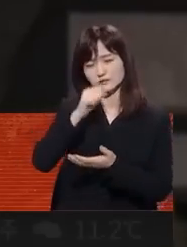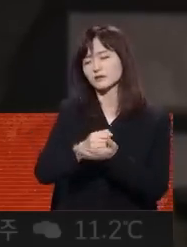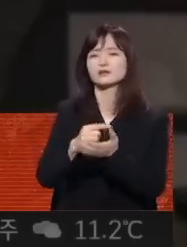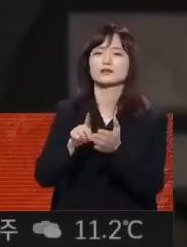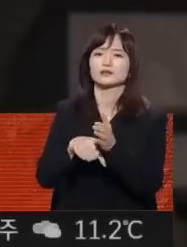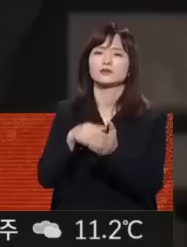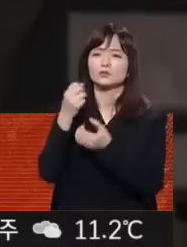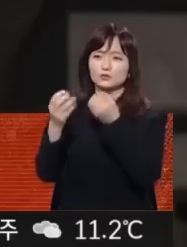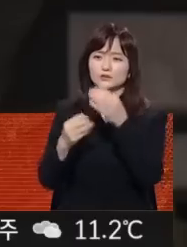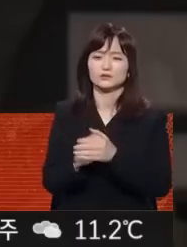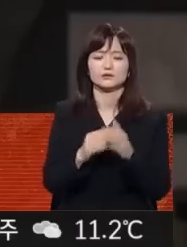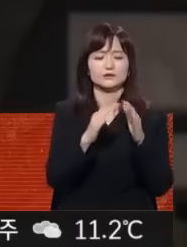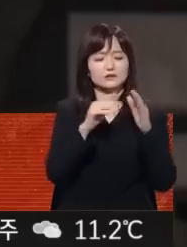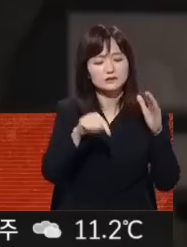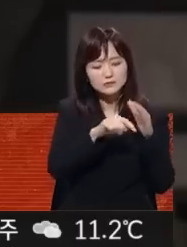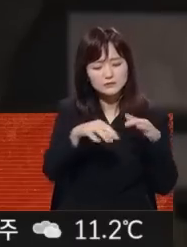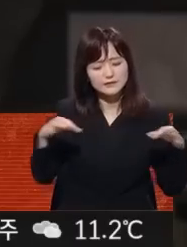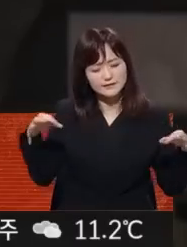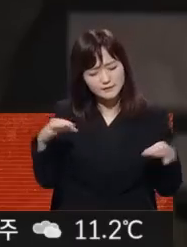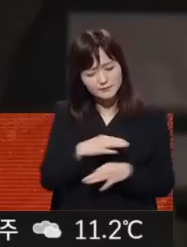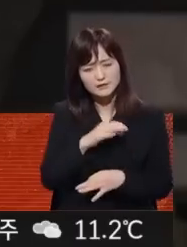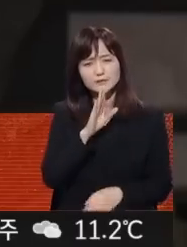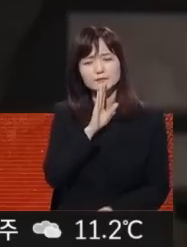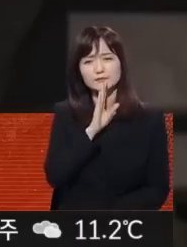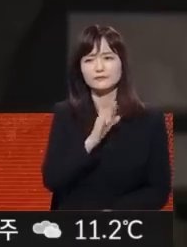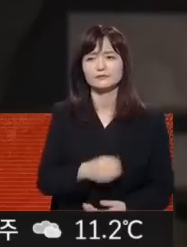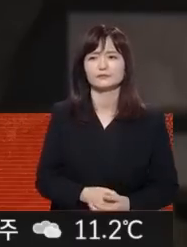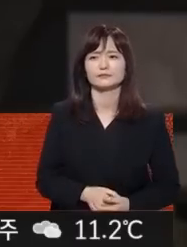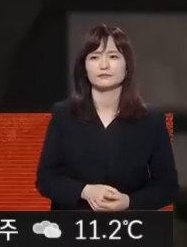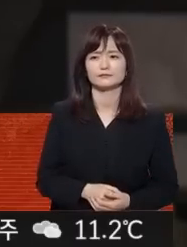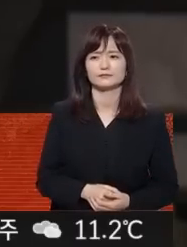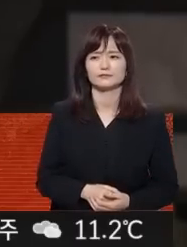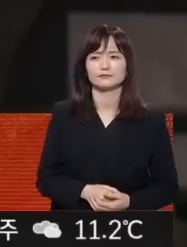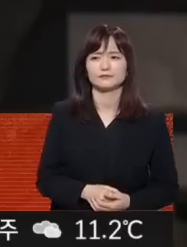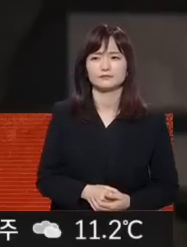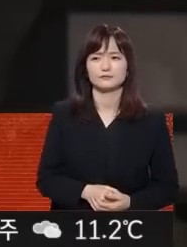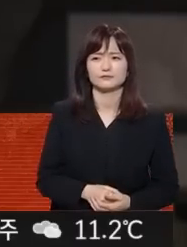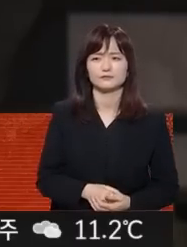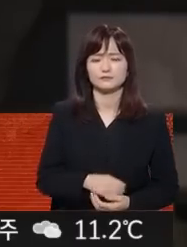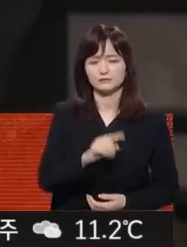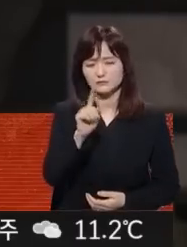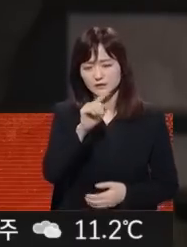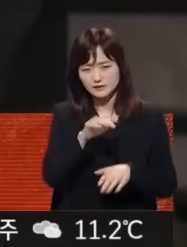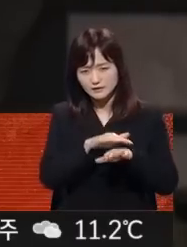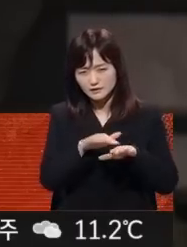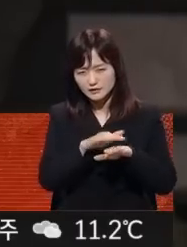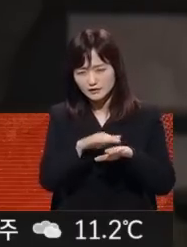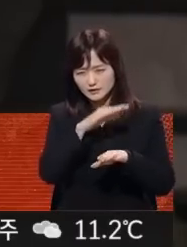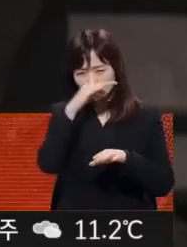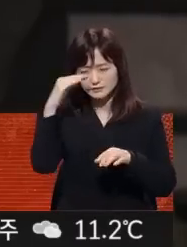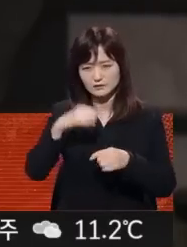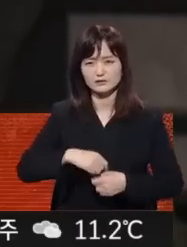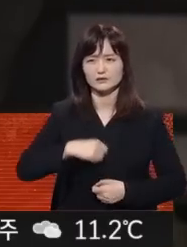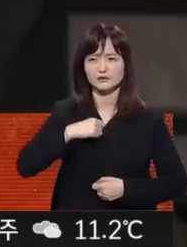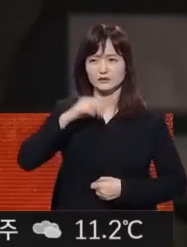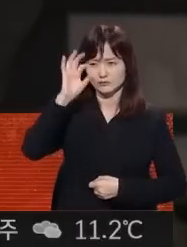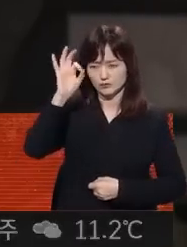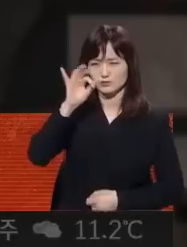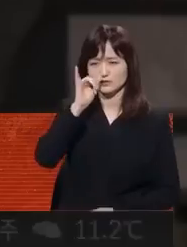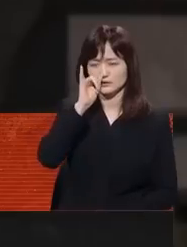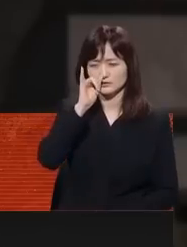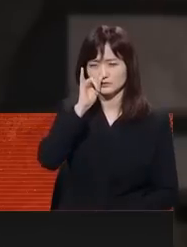집안에 비리가 이런 것들이 이제 당연히 많은 거는 맞는데 그것을 어떤 처리하려고 하는 정의감이라고 저는 보이지는